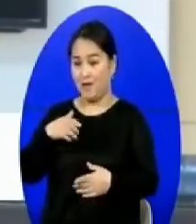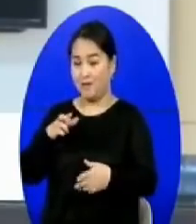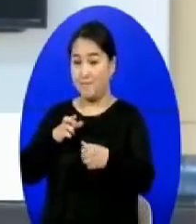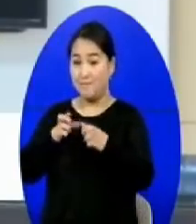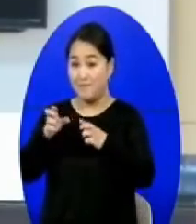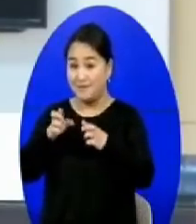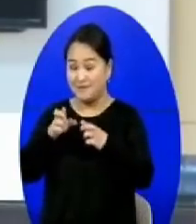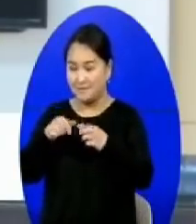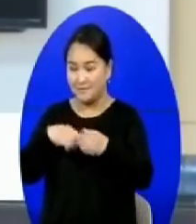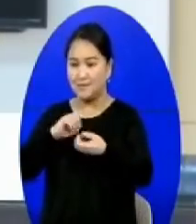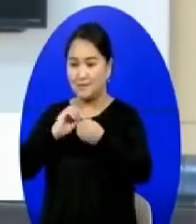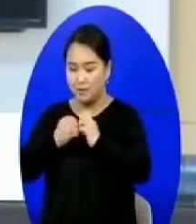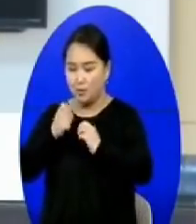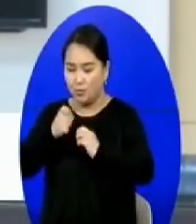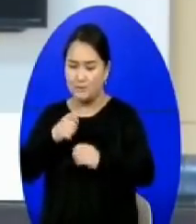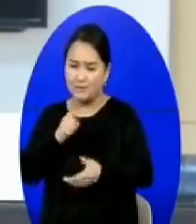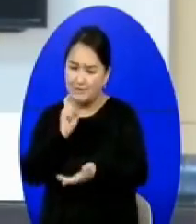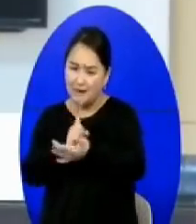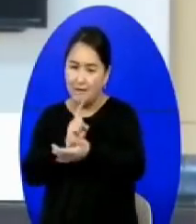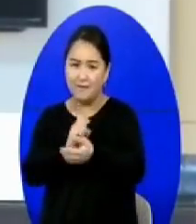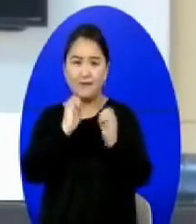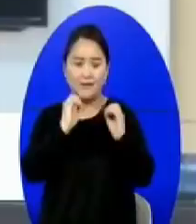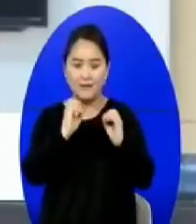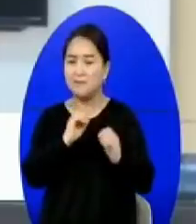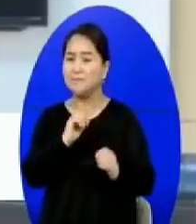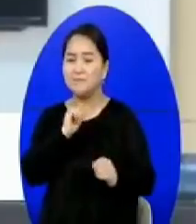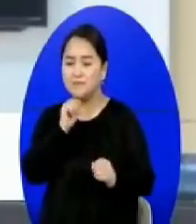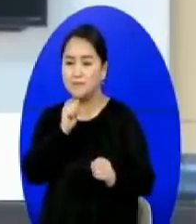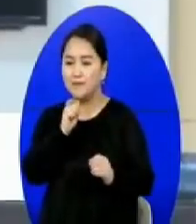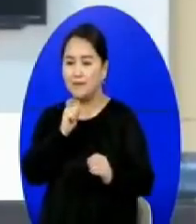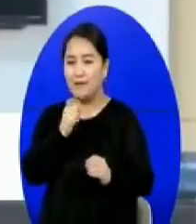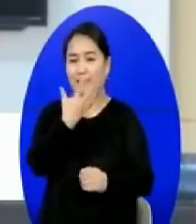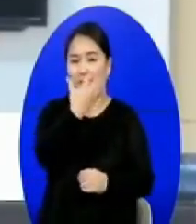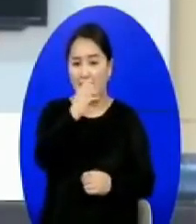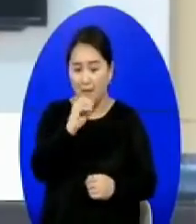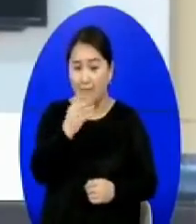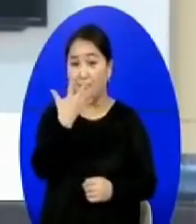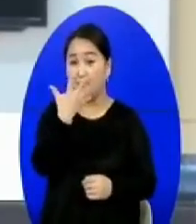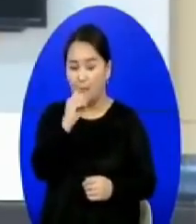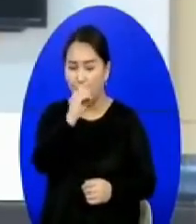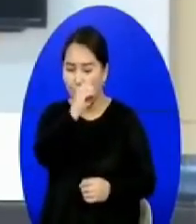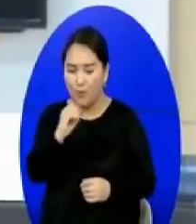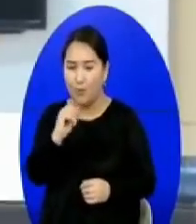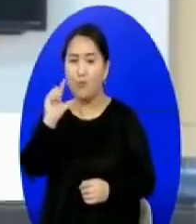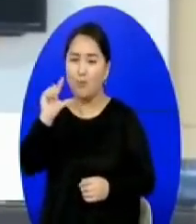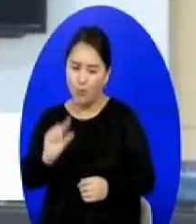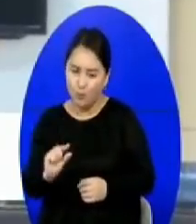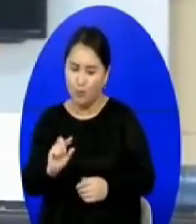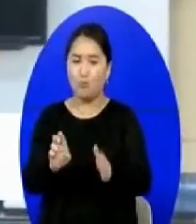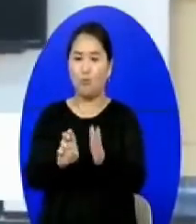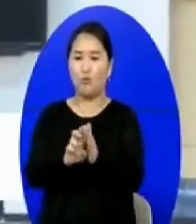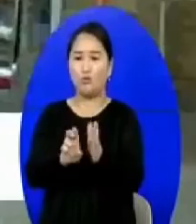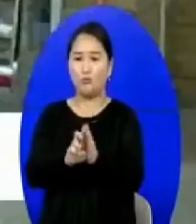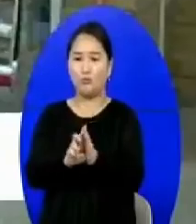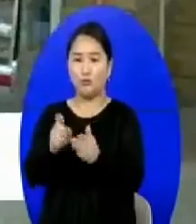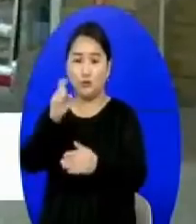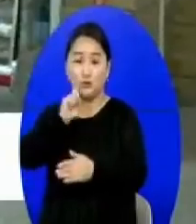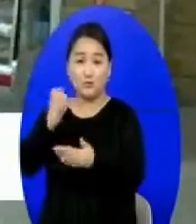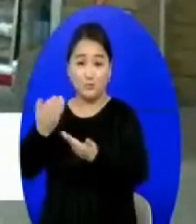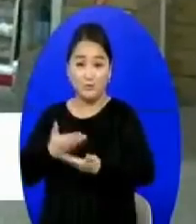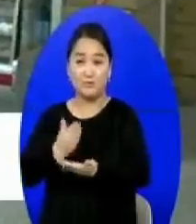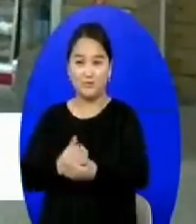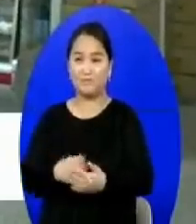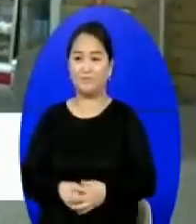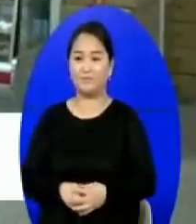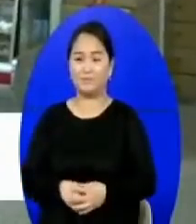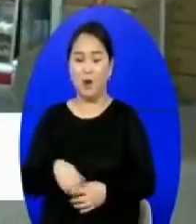албагүй. Ядаж одоо энэ нөхцөл байдлыг хамтдаа тийм ээ тэгш хуваая. 50% одоо хөнгөлөөд өгөөч ээ.